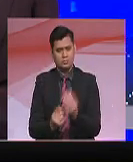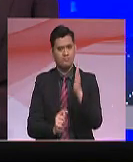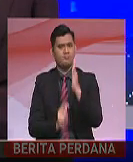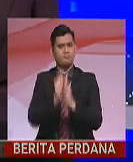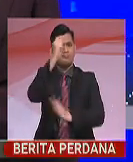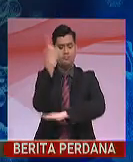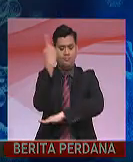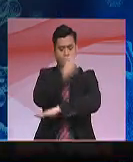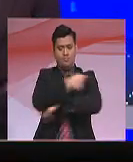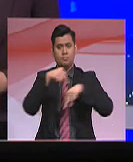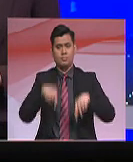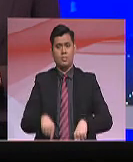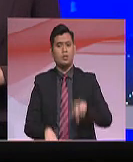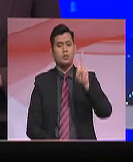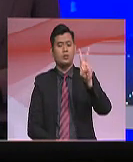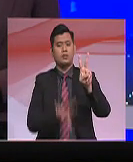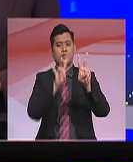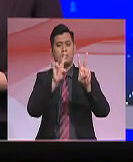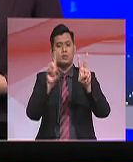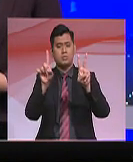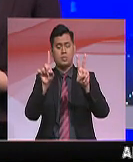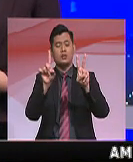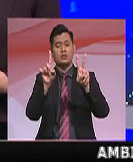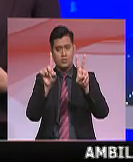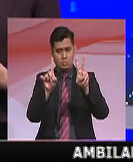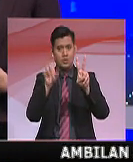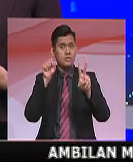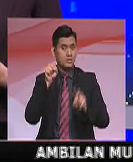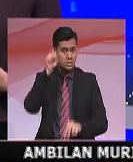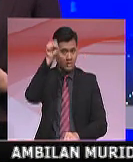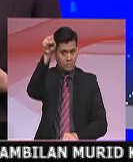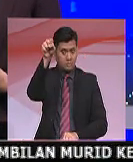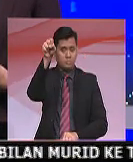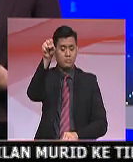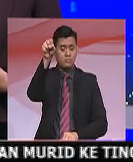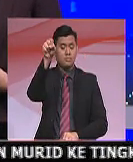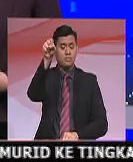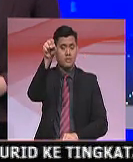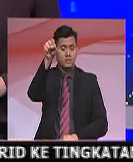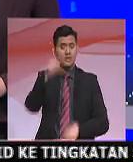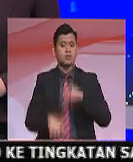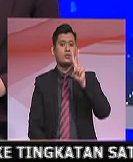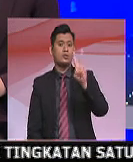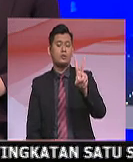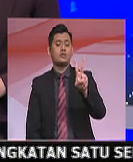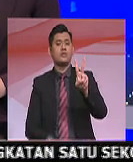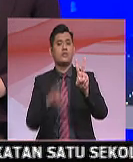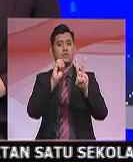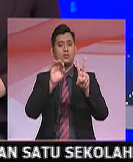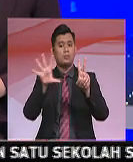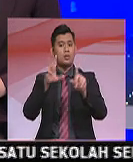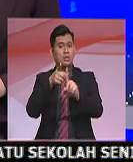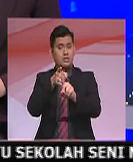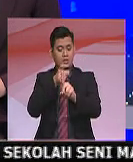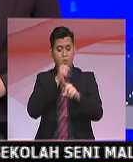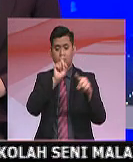ini. 271 kes direkodkan di Sabah dengan sebahagian besarnya. 252 kes datangnya